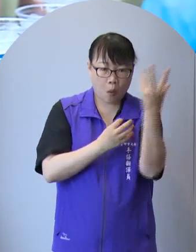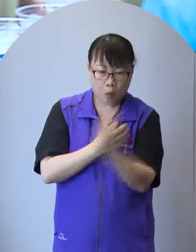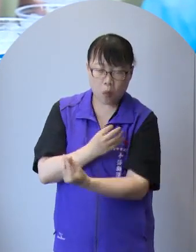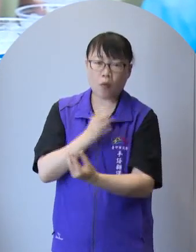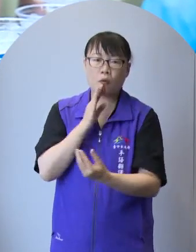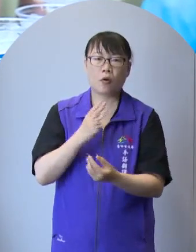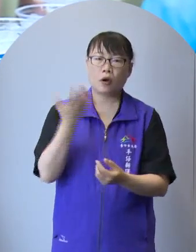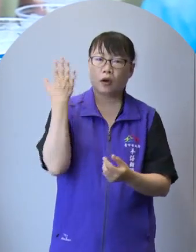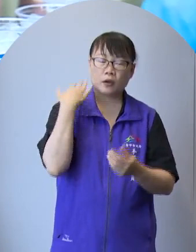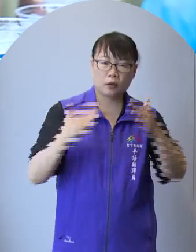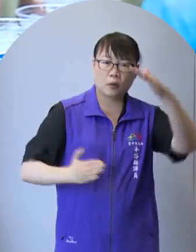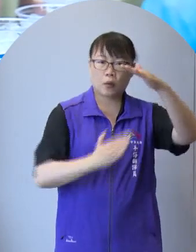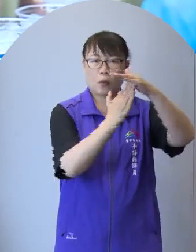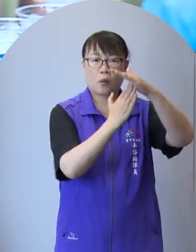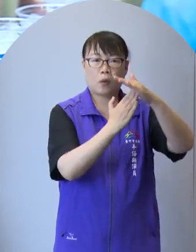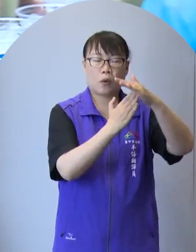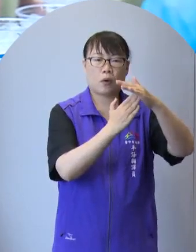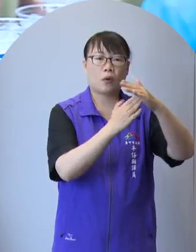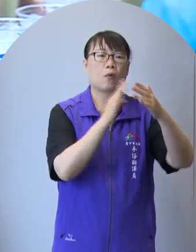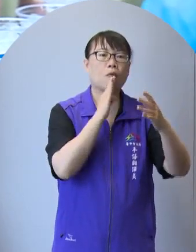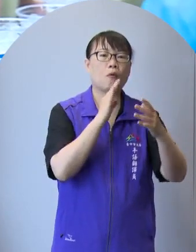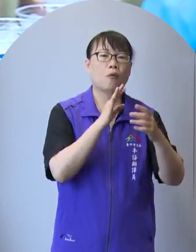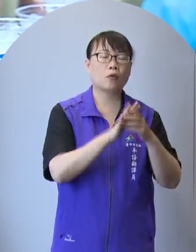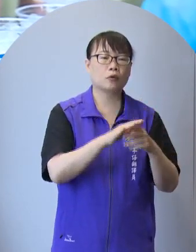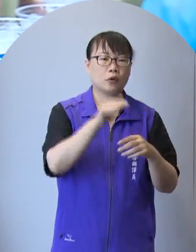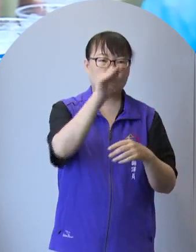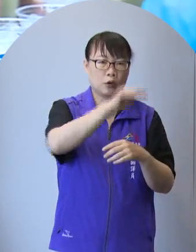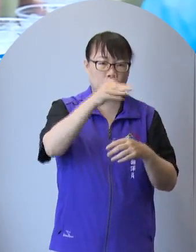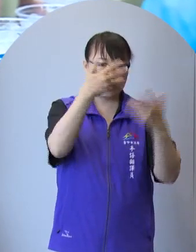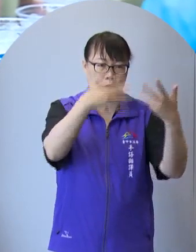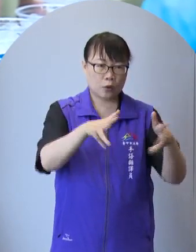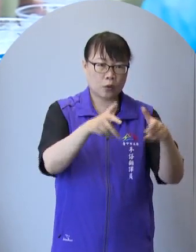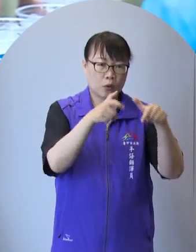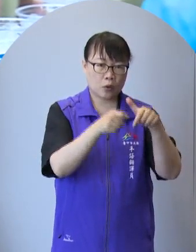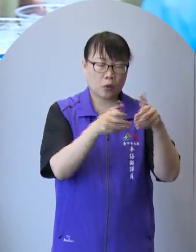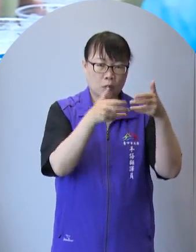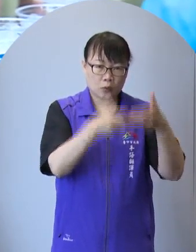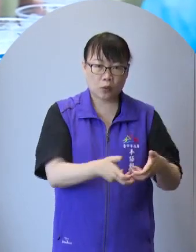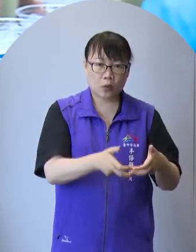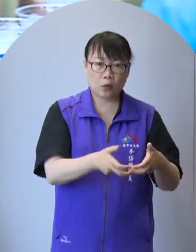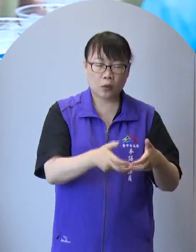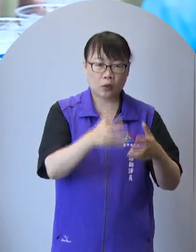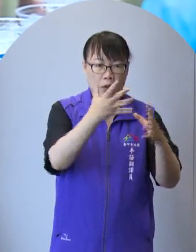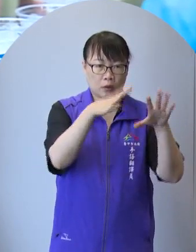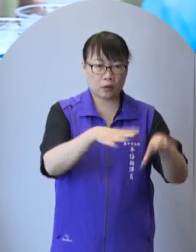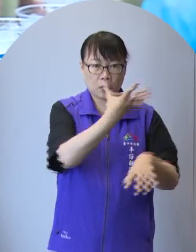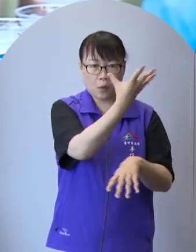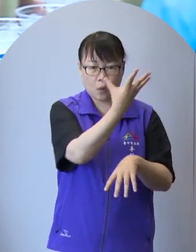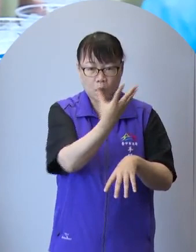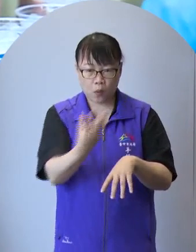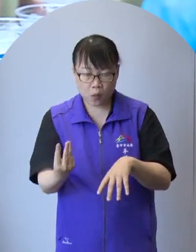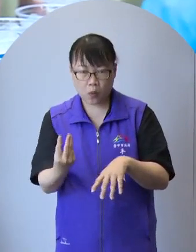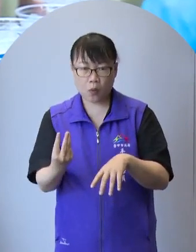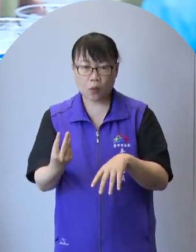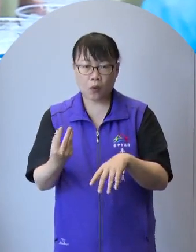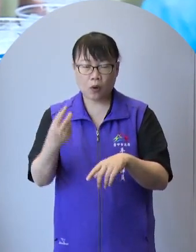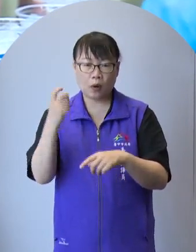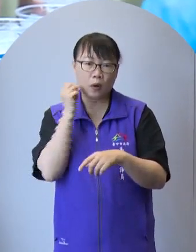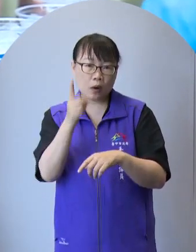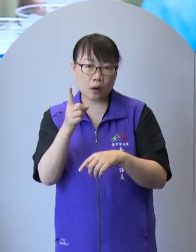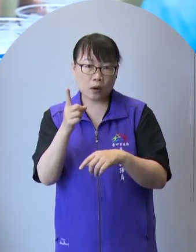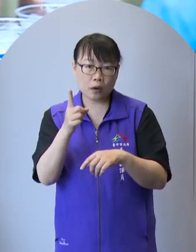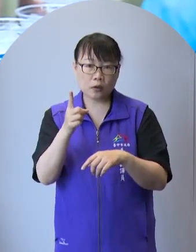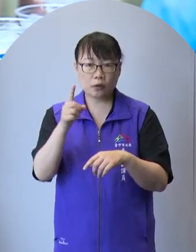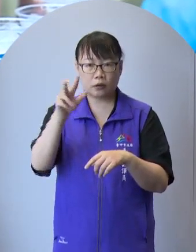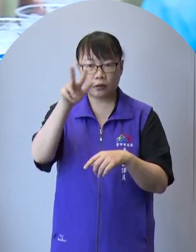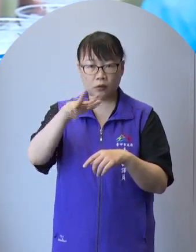峰曾经到9000多公吨。那现在下降到一个月不到7000吨，好，不到7000公吨，好，所以这个部分呢、啊，